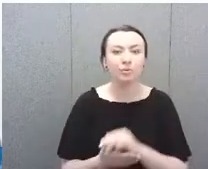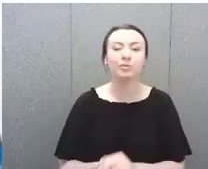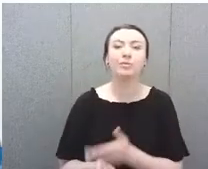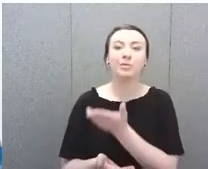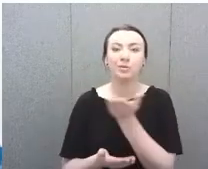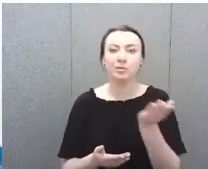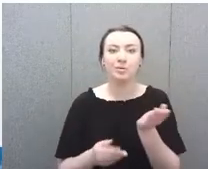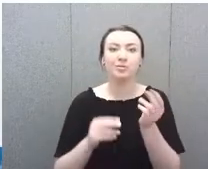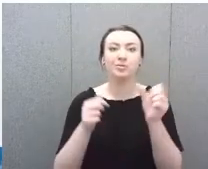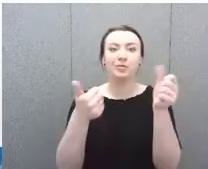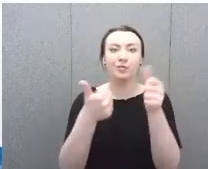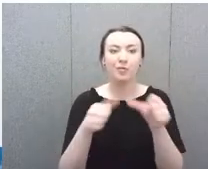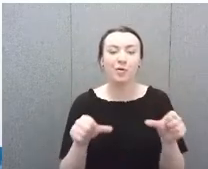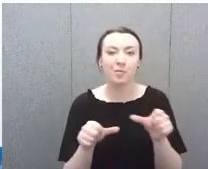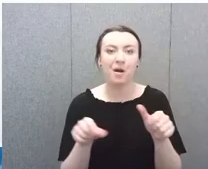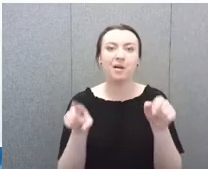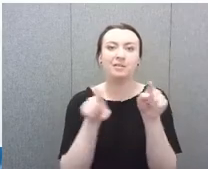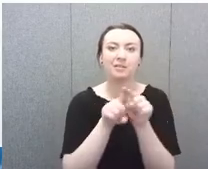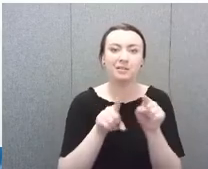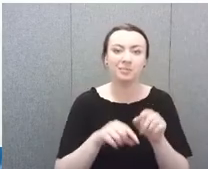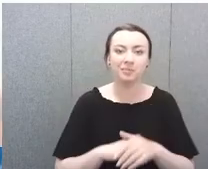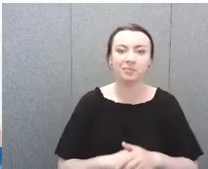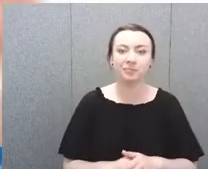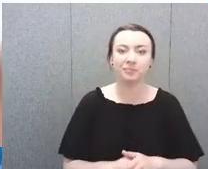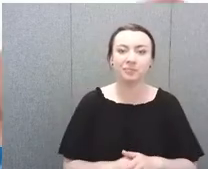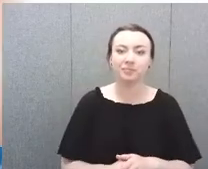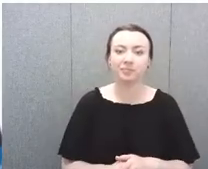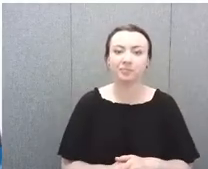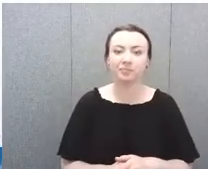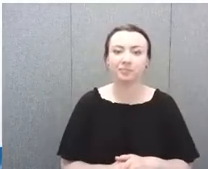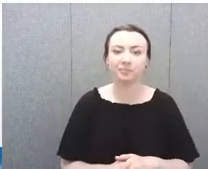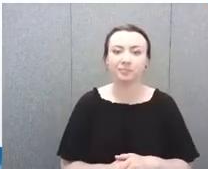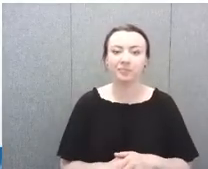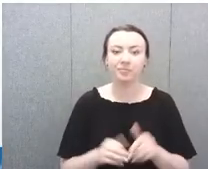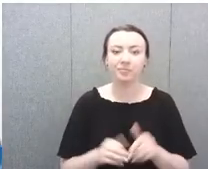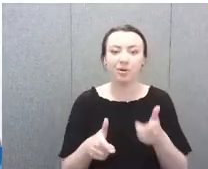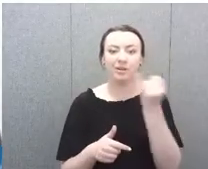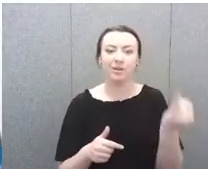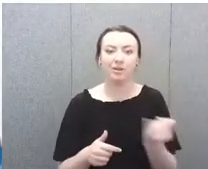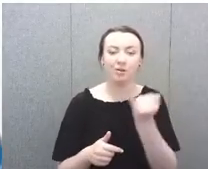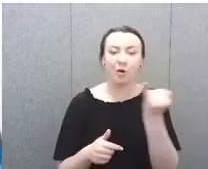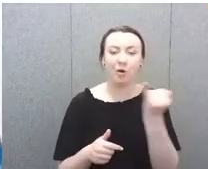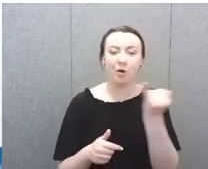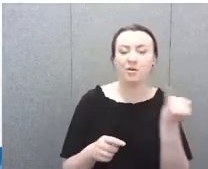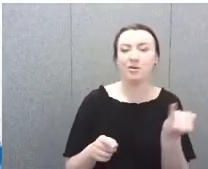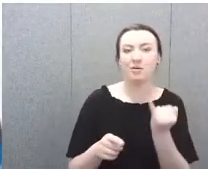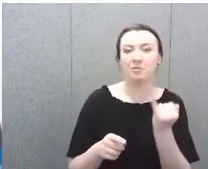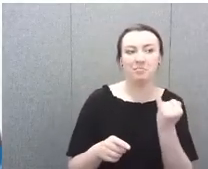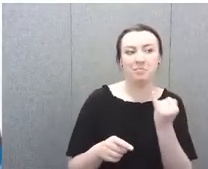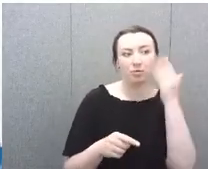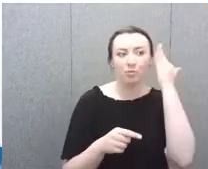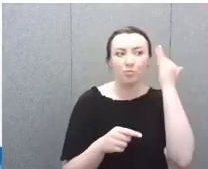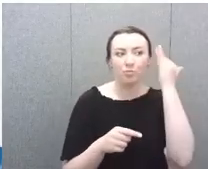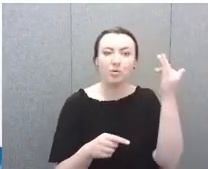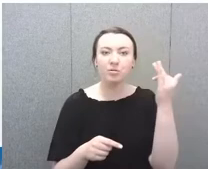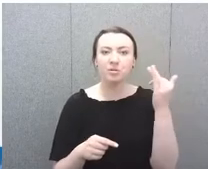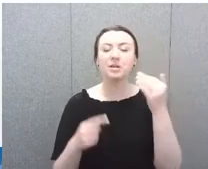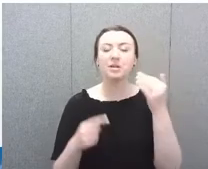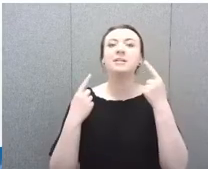Но то, что вы сделали, вы сейчас сформулировали еще более интересный ракурс.